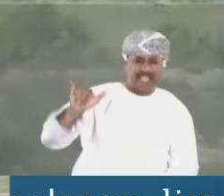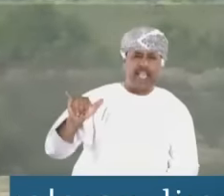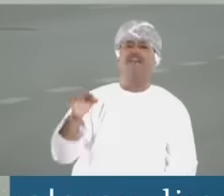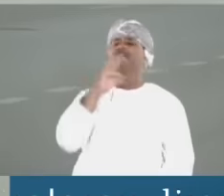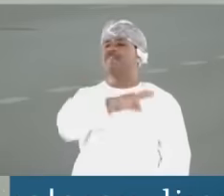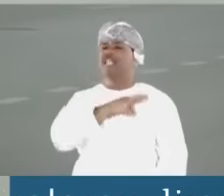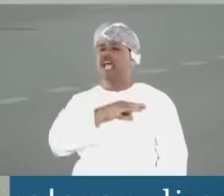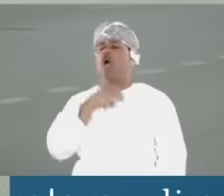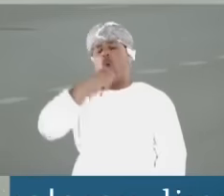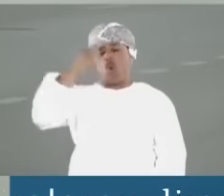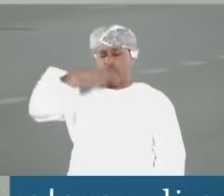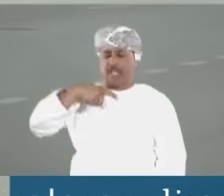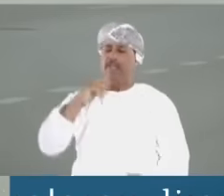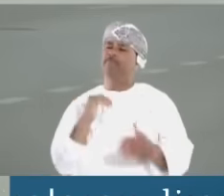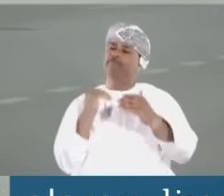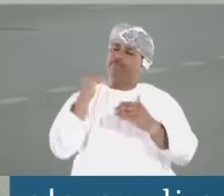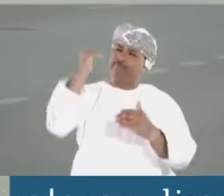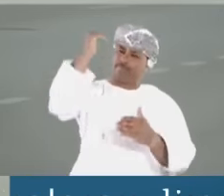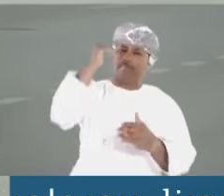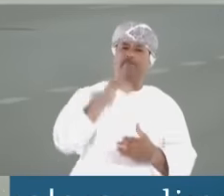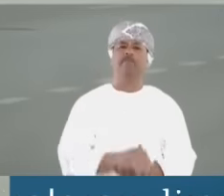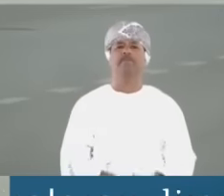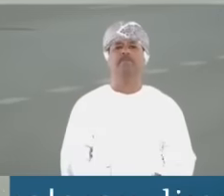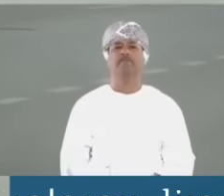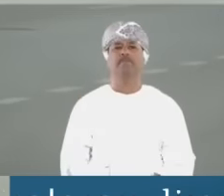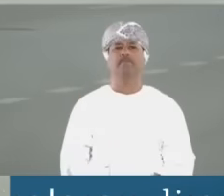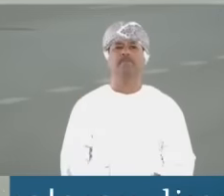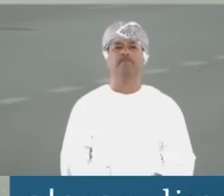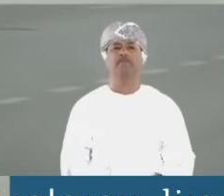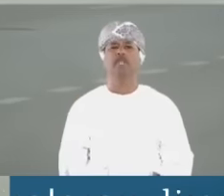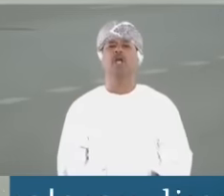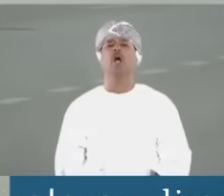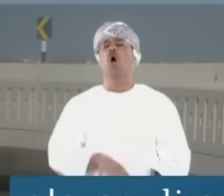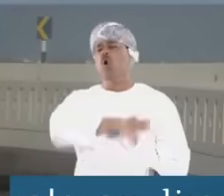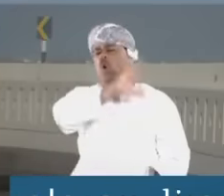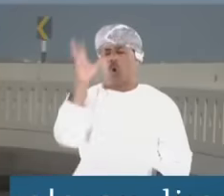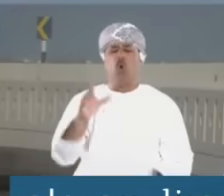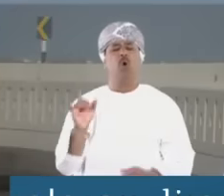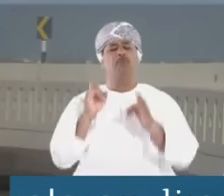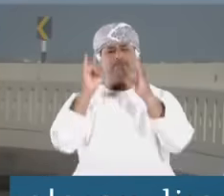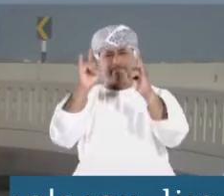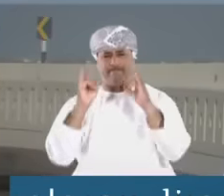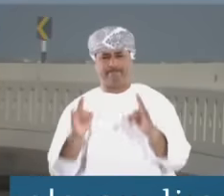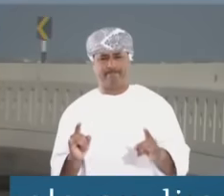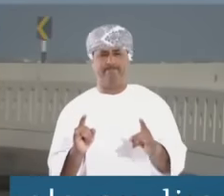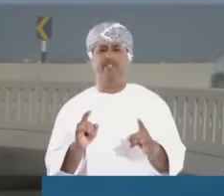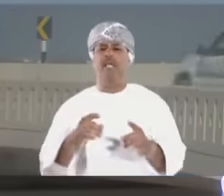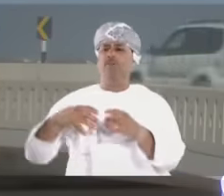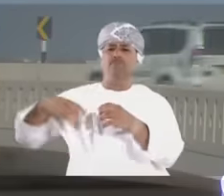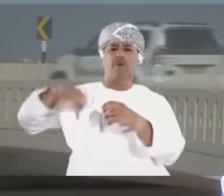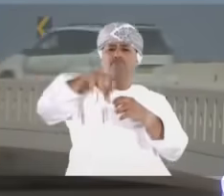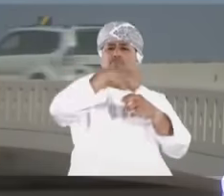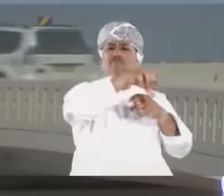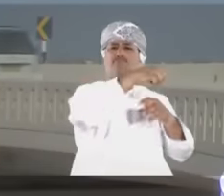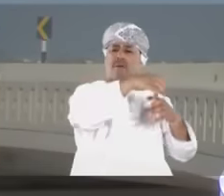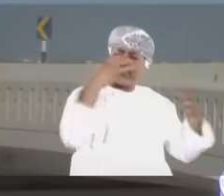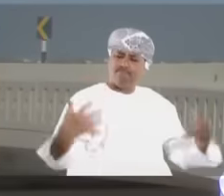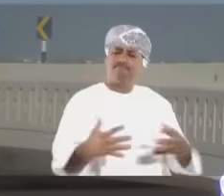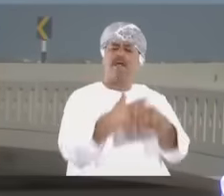المحلي نحو مزيد من المكاسب. باكتمال تهيئة المرافق الأساسية للمنطقة